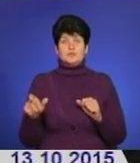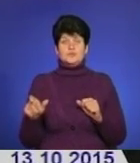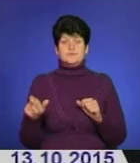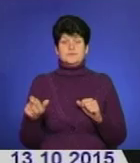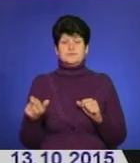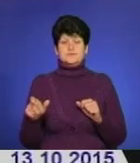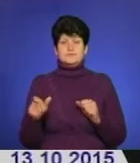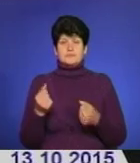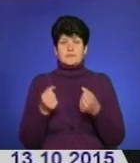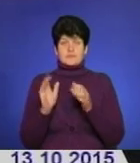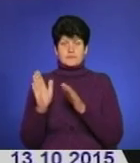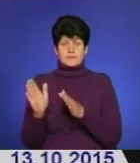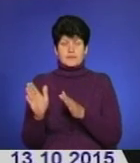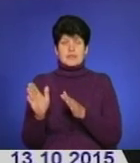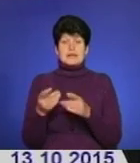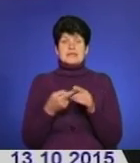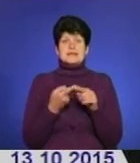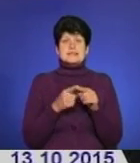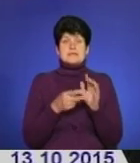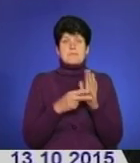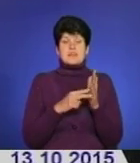машині. Цей план вже більш